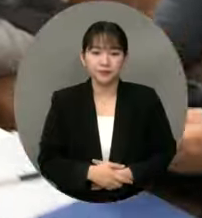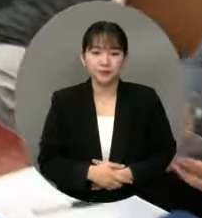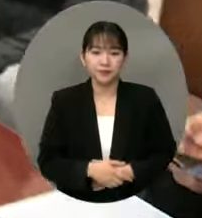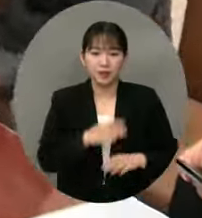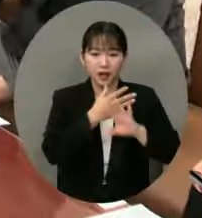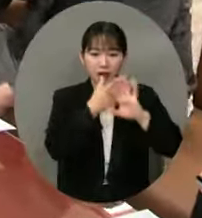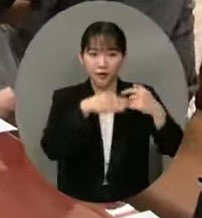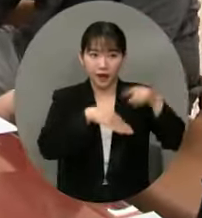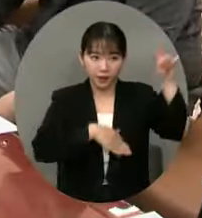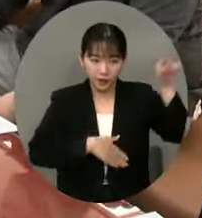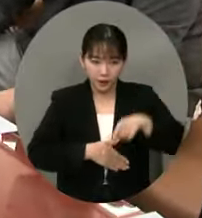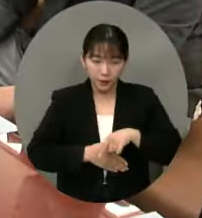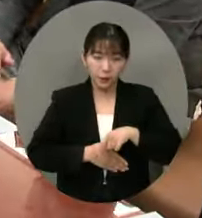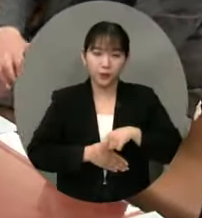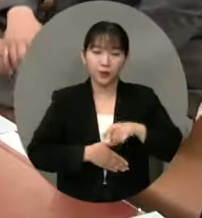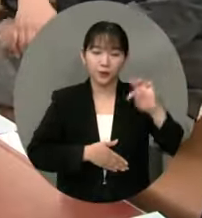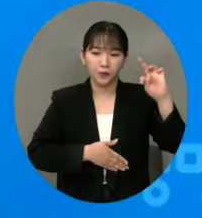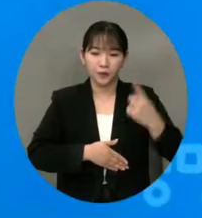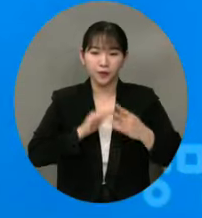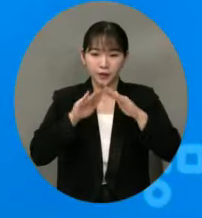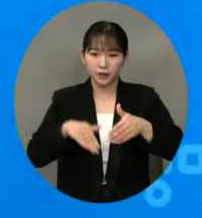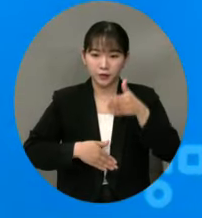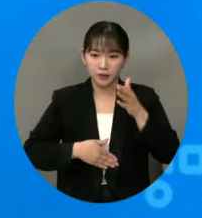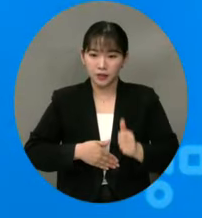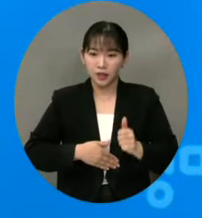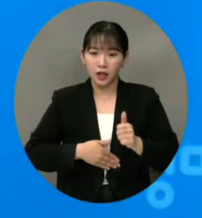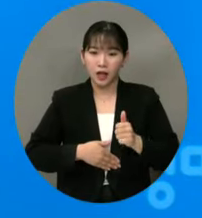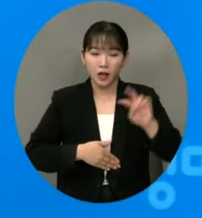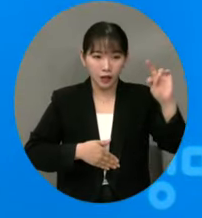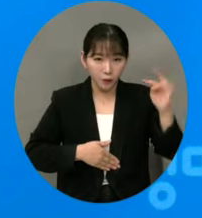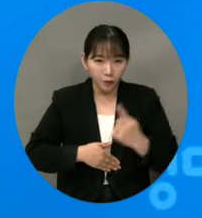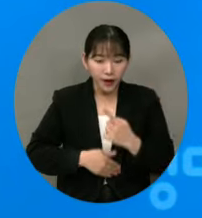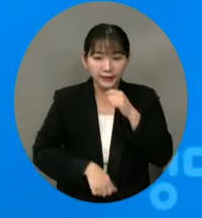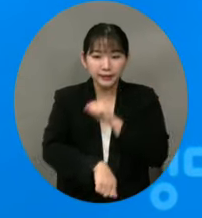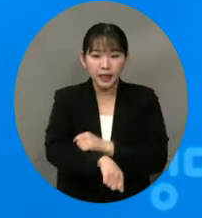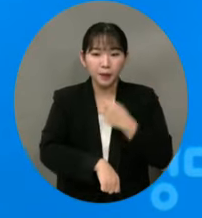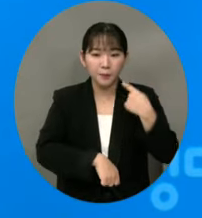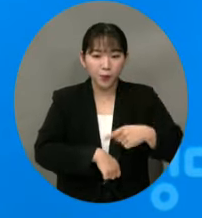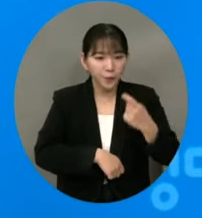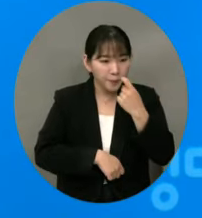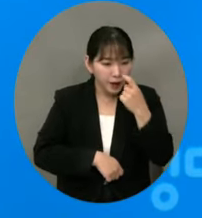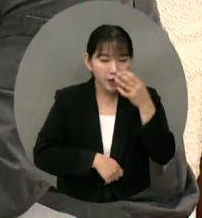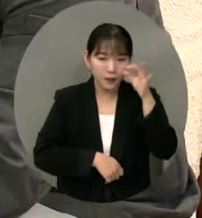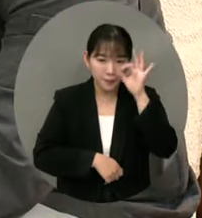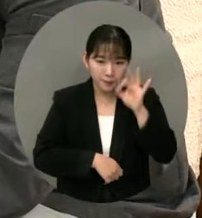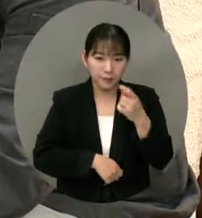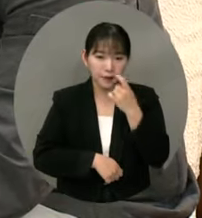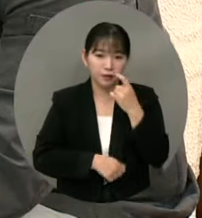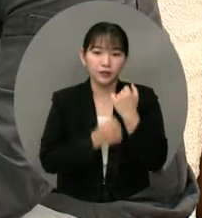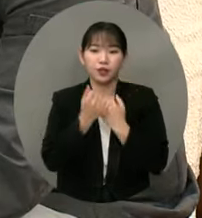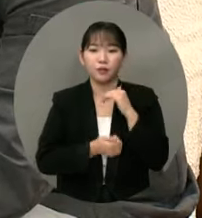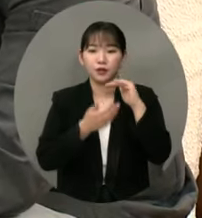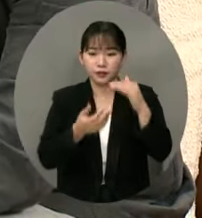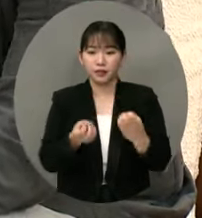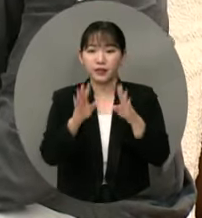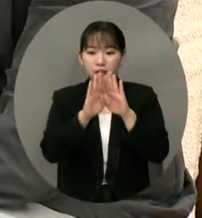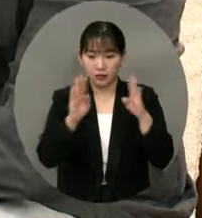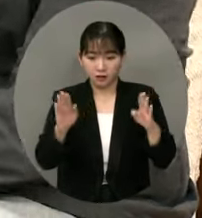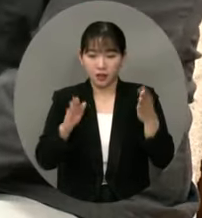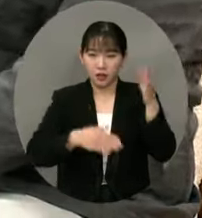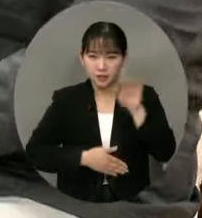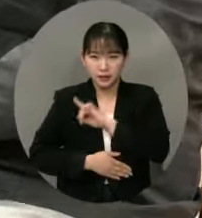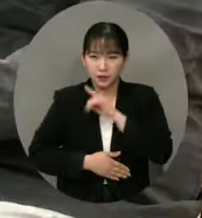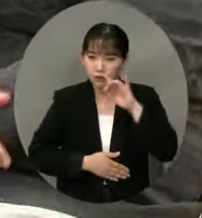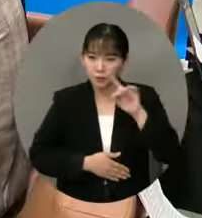해외 순방을 마치고 돌아온 김영록 지사가 순방 성과를 설명하는 간담회를 열었습니다. 하지만 초미의 관심은